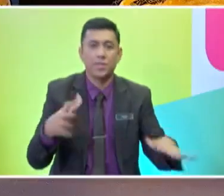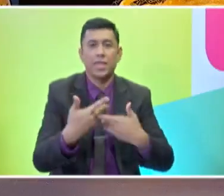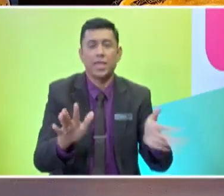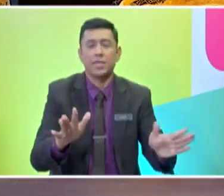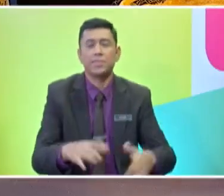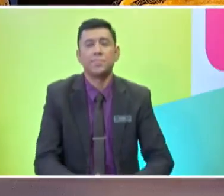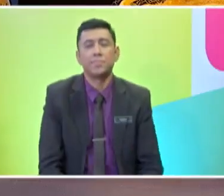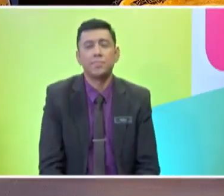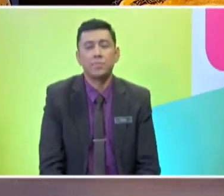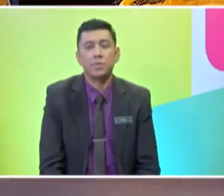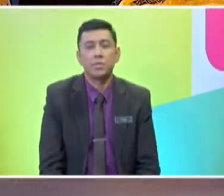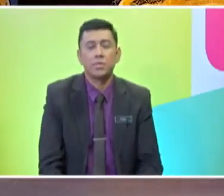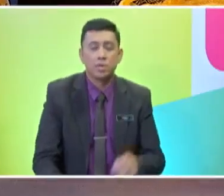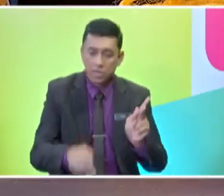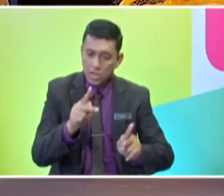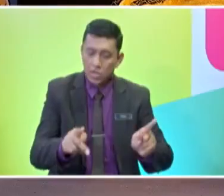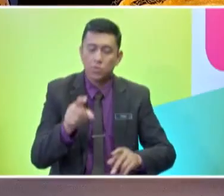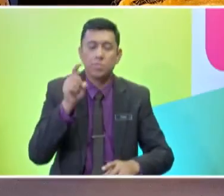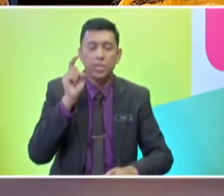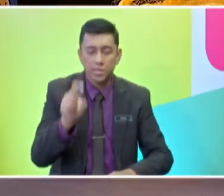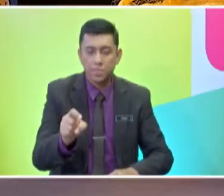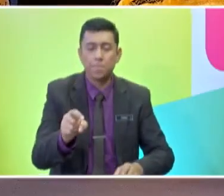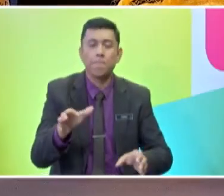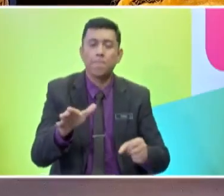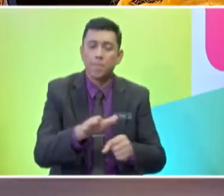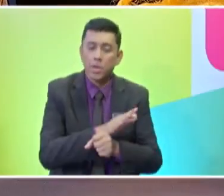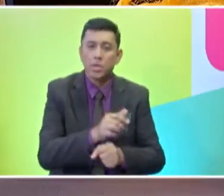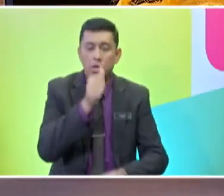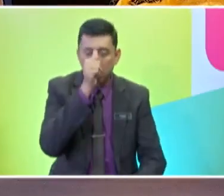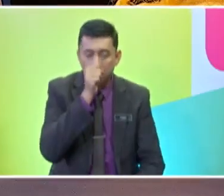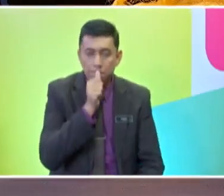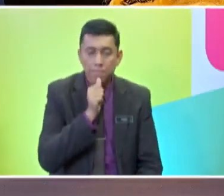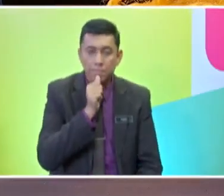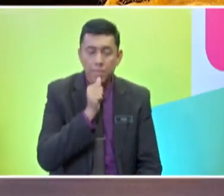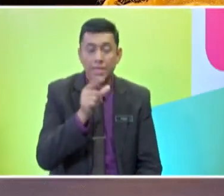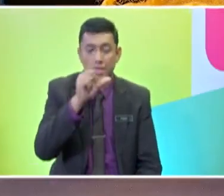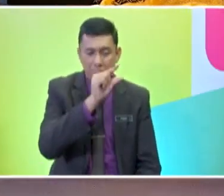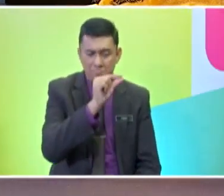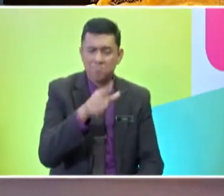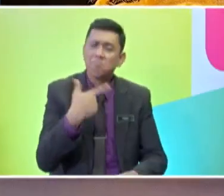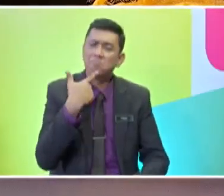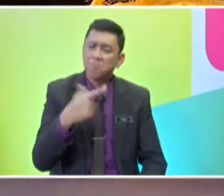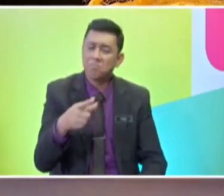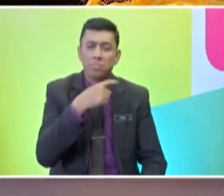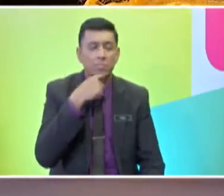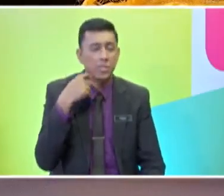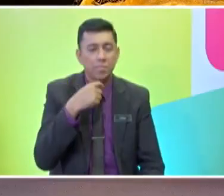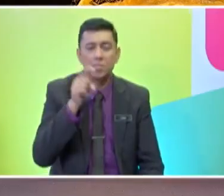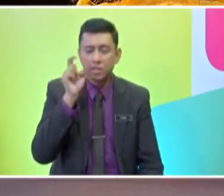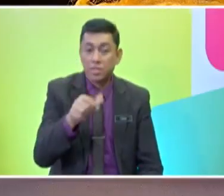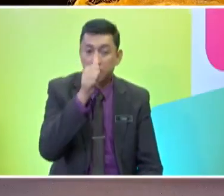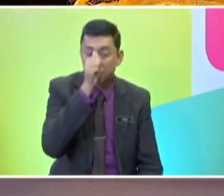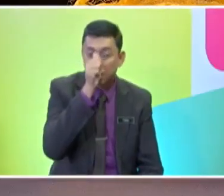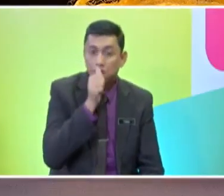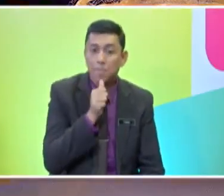tapi kalau kita penuhkan kesabaran karena ikut kan kesan Gum ya agak lamun agak kering guys jadi pelukan kesabaran dan